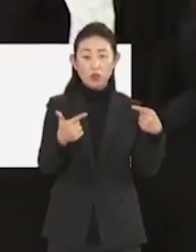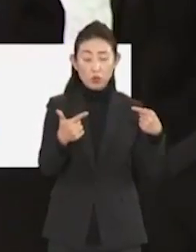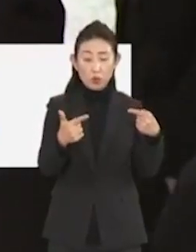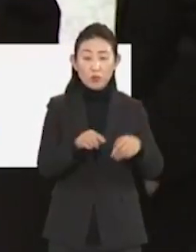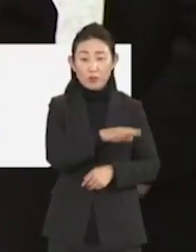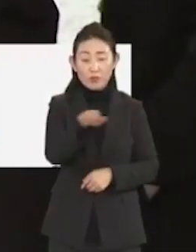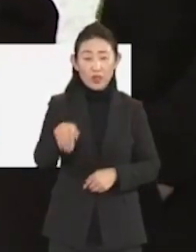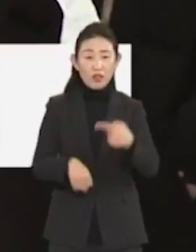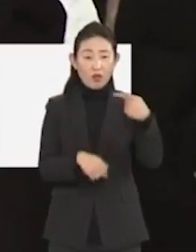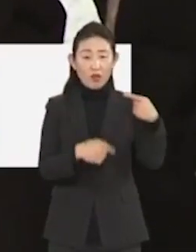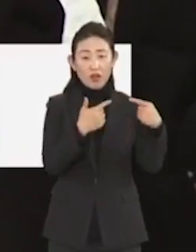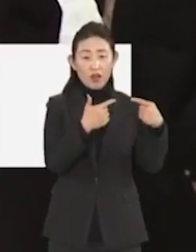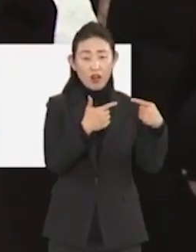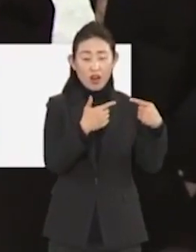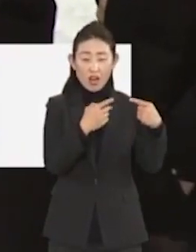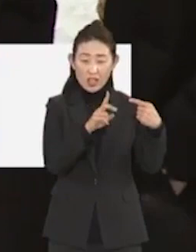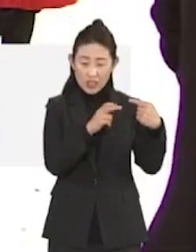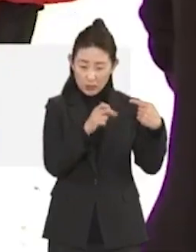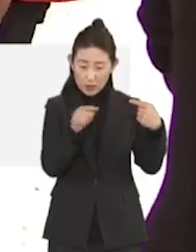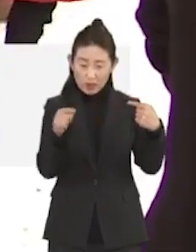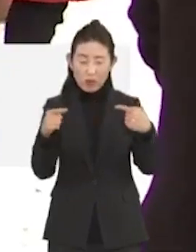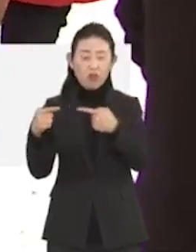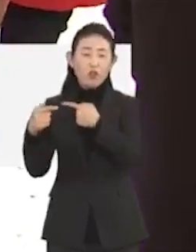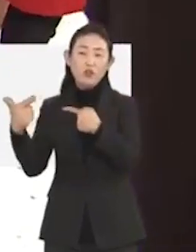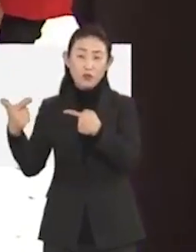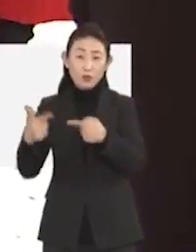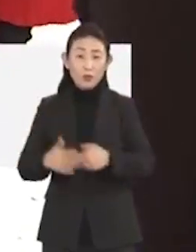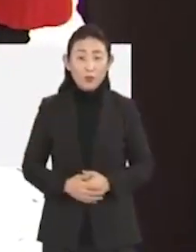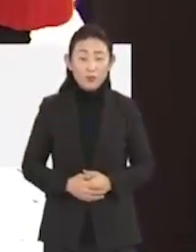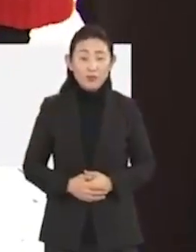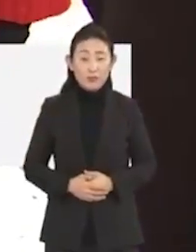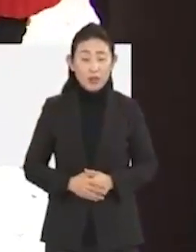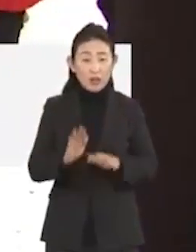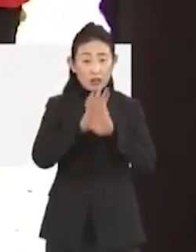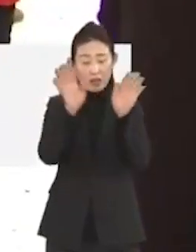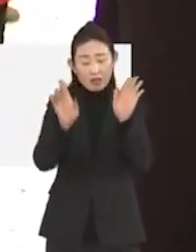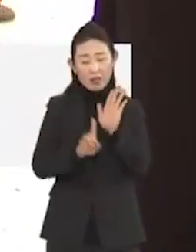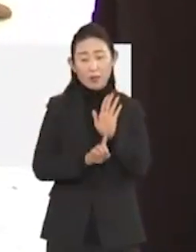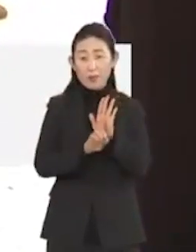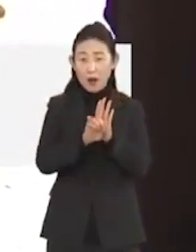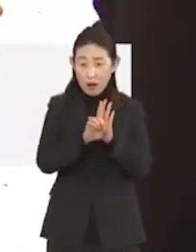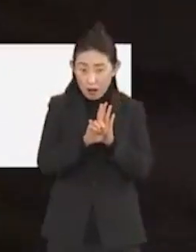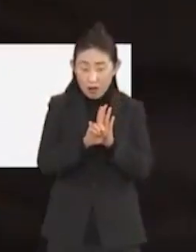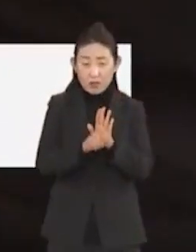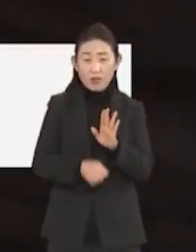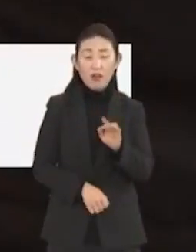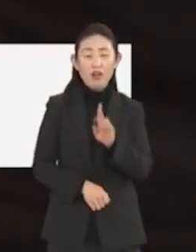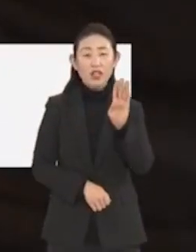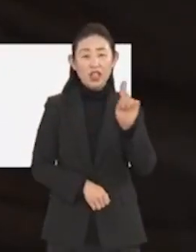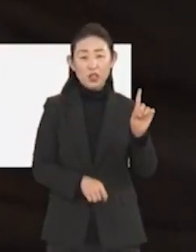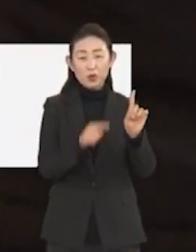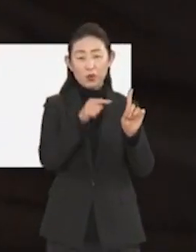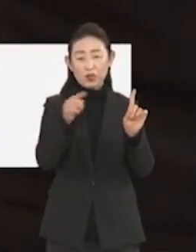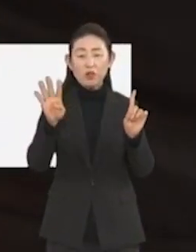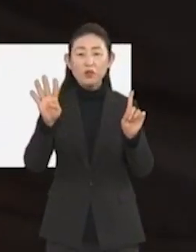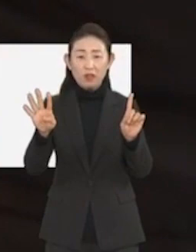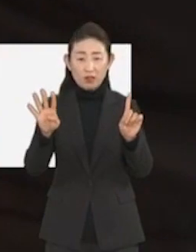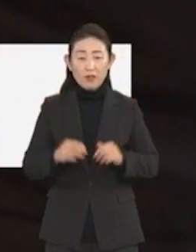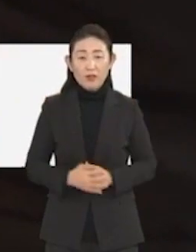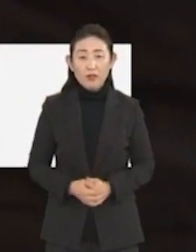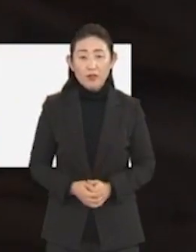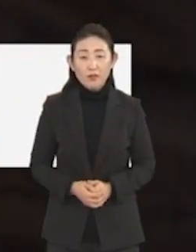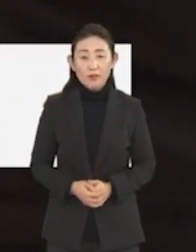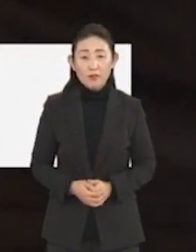영하 12도에서 영하 6도의 분포를 보이겠습니다. 다만 낮 최고 기온은 영상 1도에서 4도로 영상권을